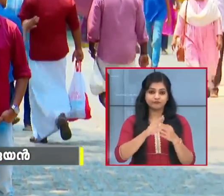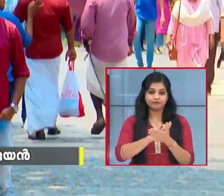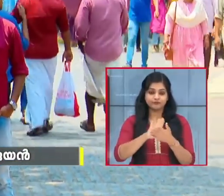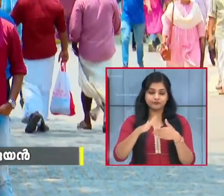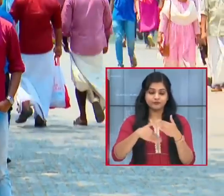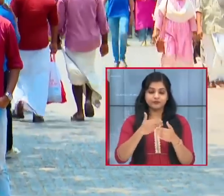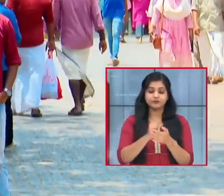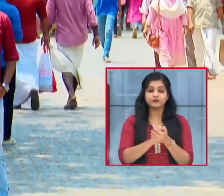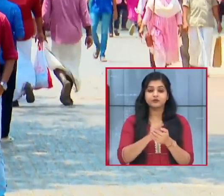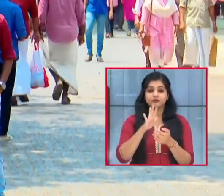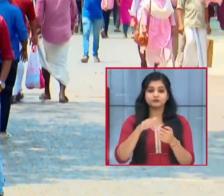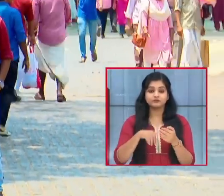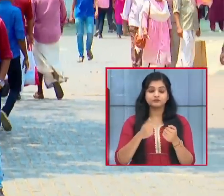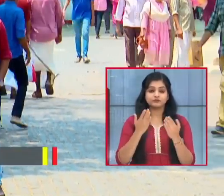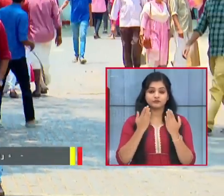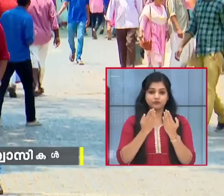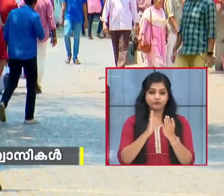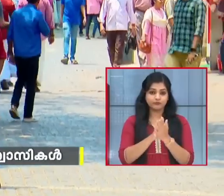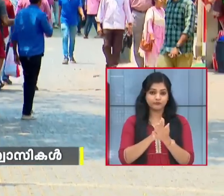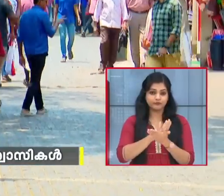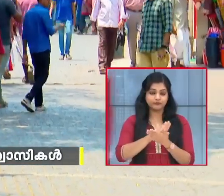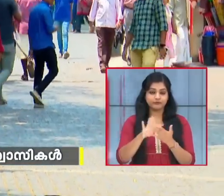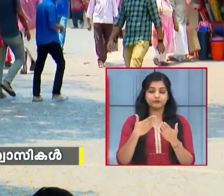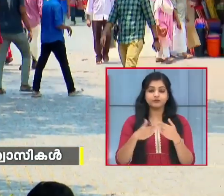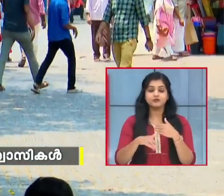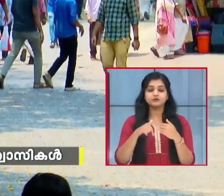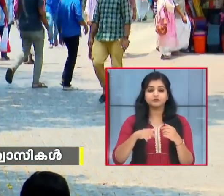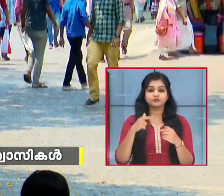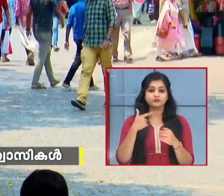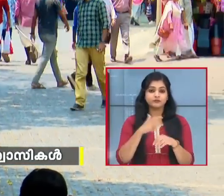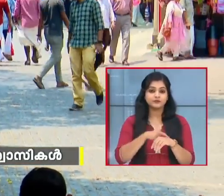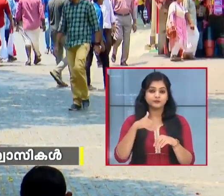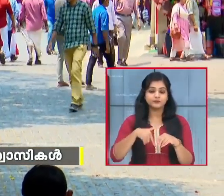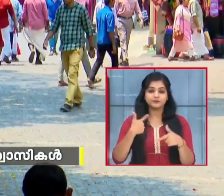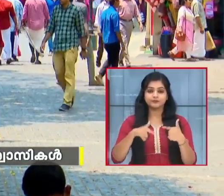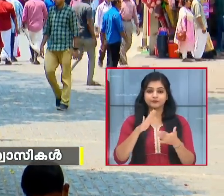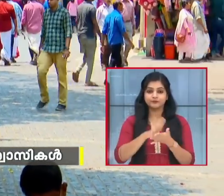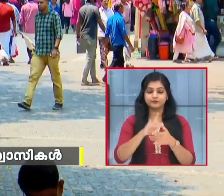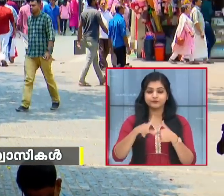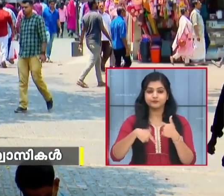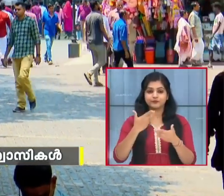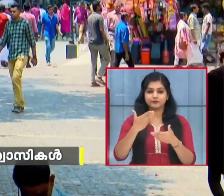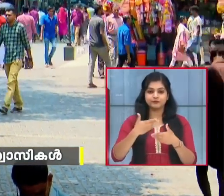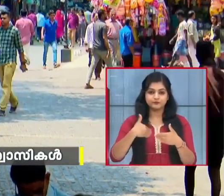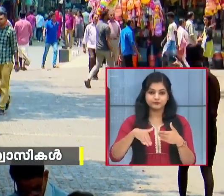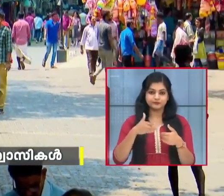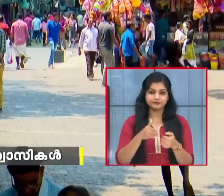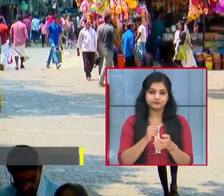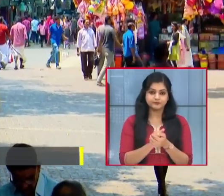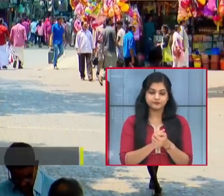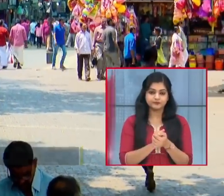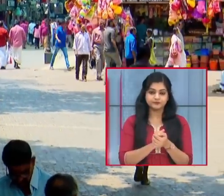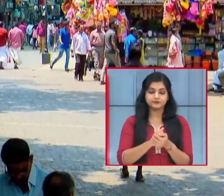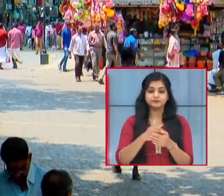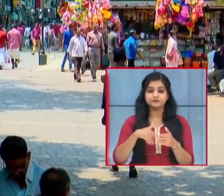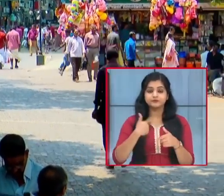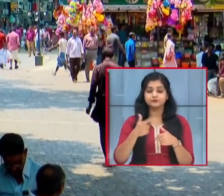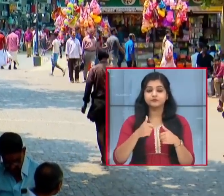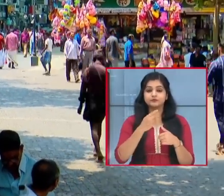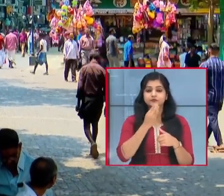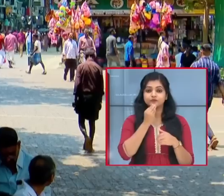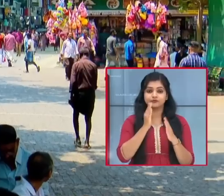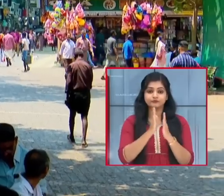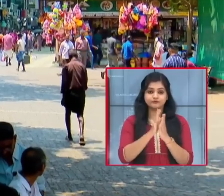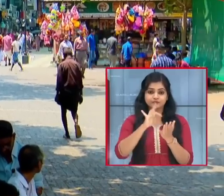നമസ്കാരവും സ്വന്തമാക്കിയാണ് ഇത്തവണ ഇസ്ലാം മത വിശ്വാസികൾ ചെറിയ പെരുന്നാളിനെ വരവേൽക്കുന്നത്. ഇനി മസ്ജിദുകളിൽ തക്ബീർ